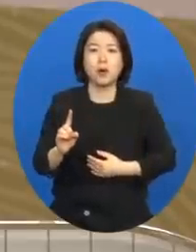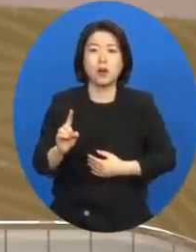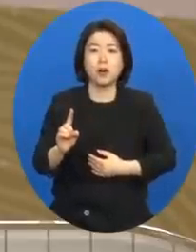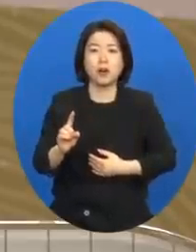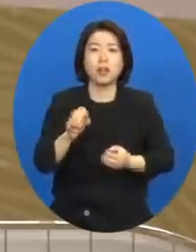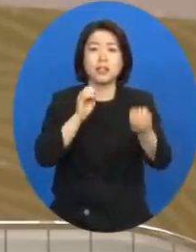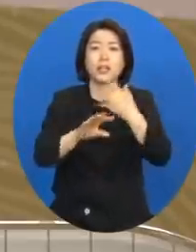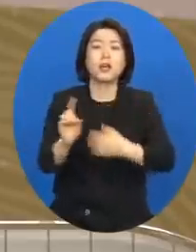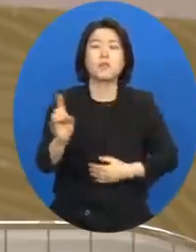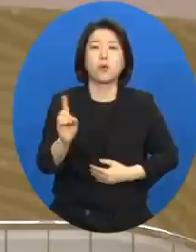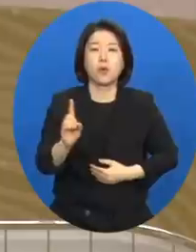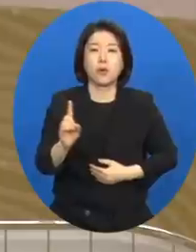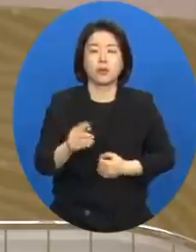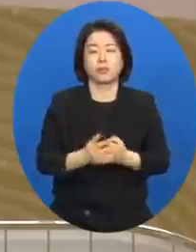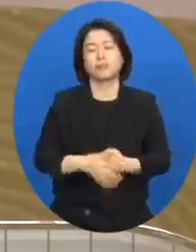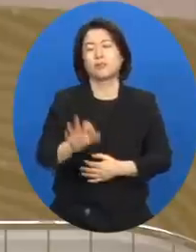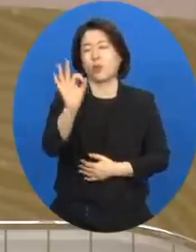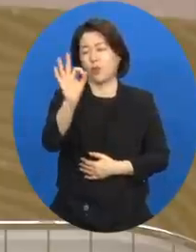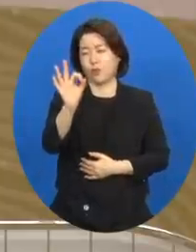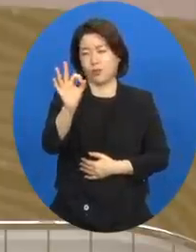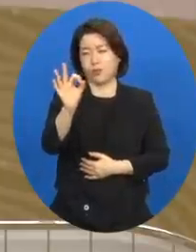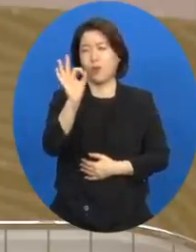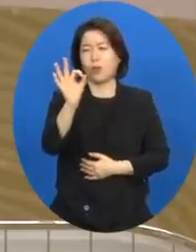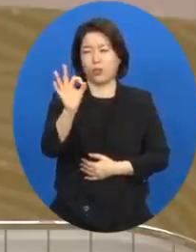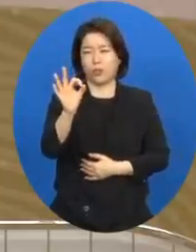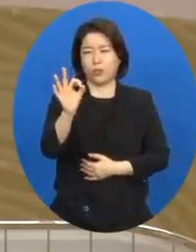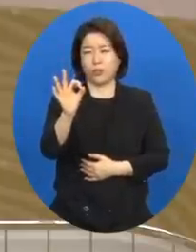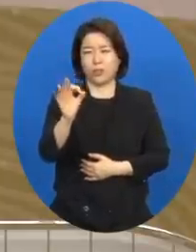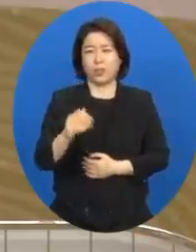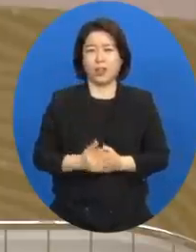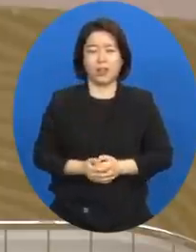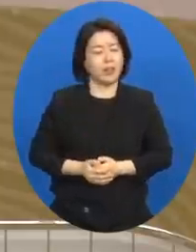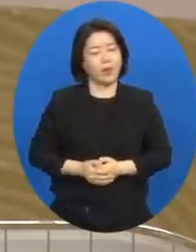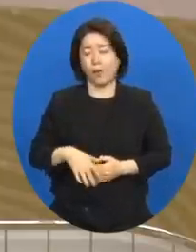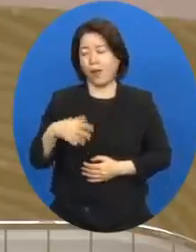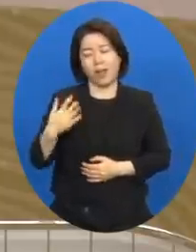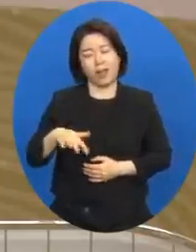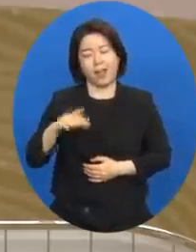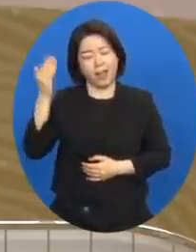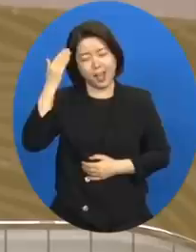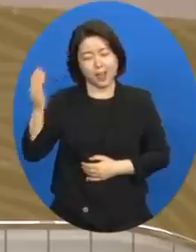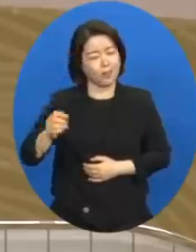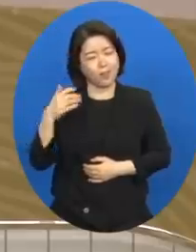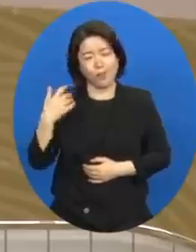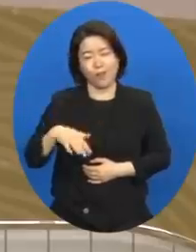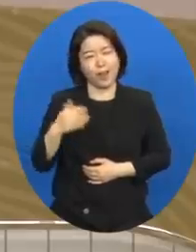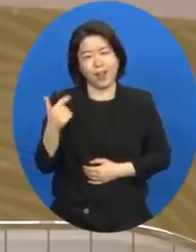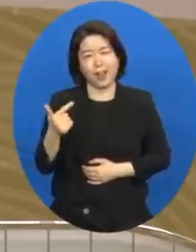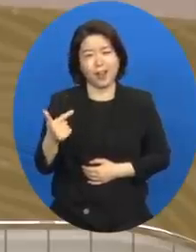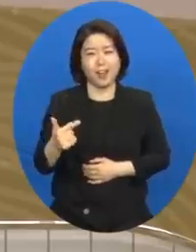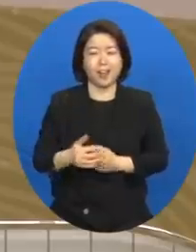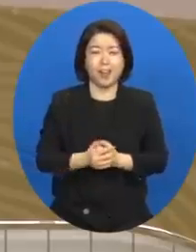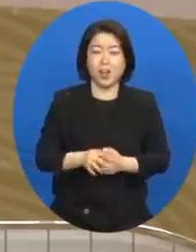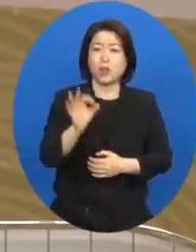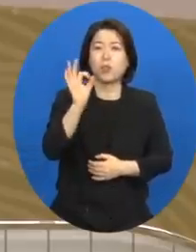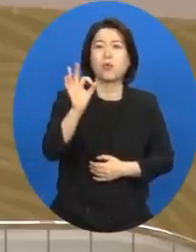국민들. 돈이에요, 돈. 우리나라 참 대단한 나라예요. 돈이라는 거예요, 돈.